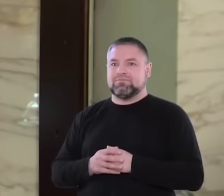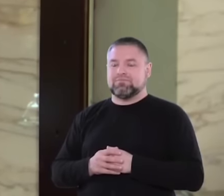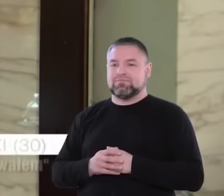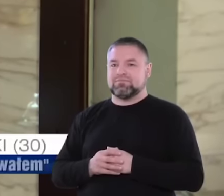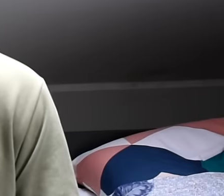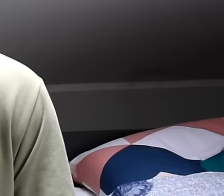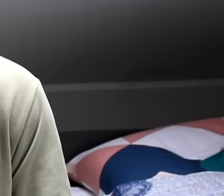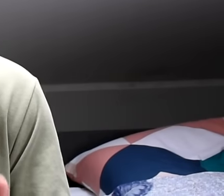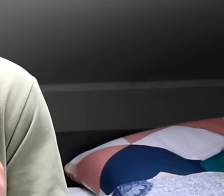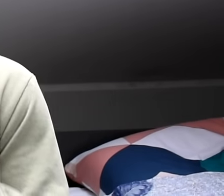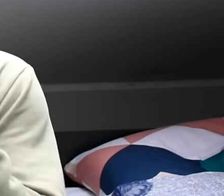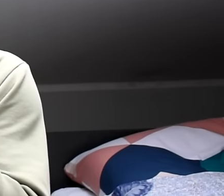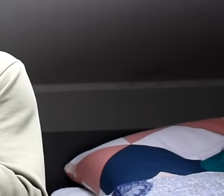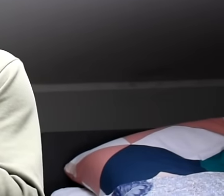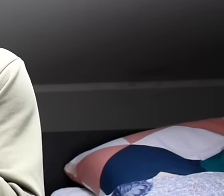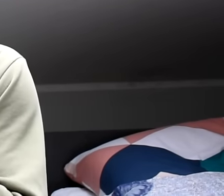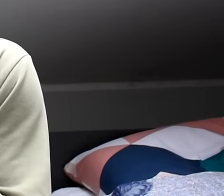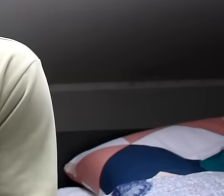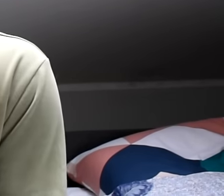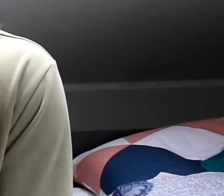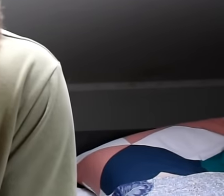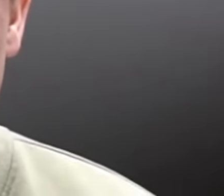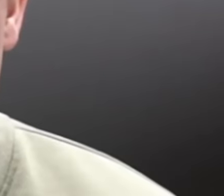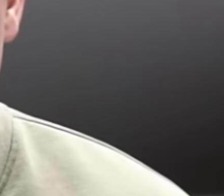Yes, yes, yes.